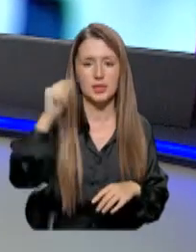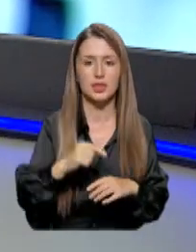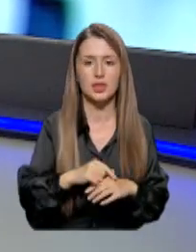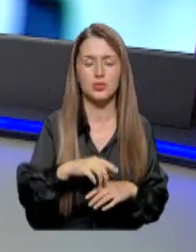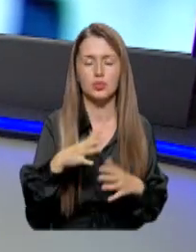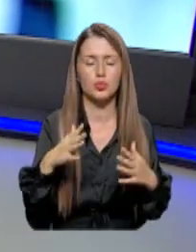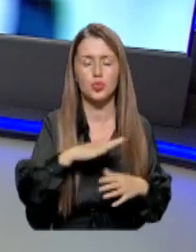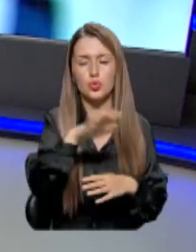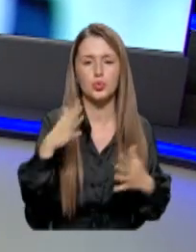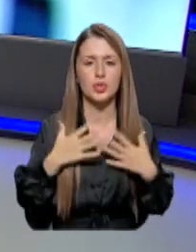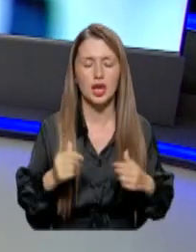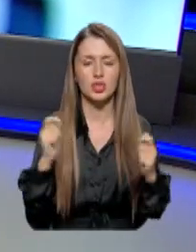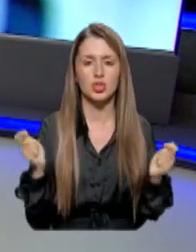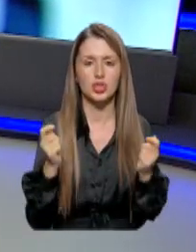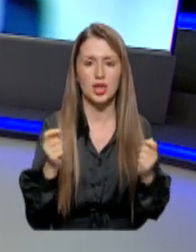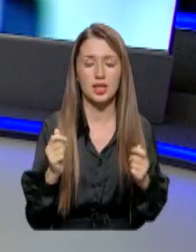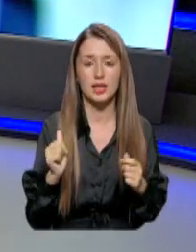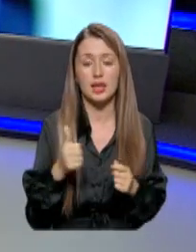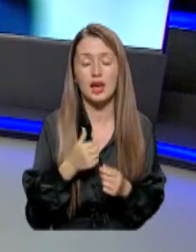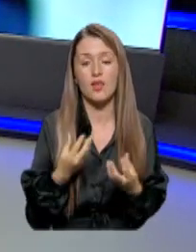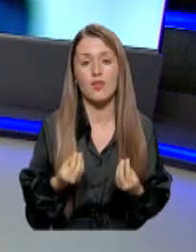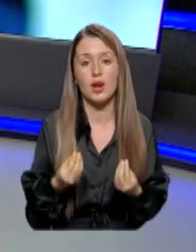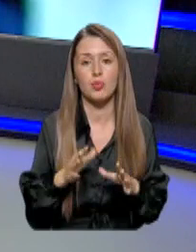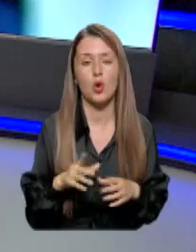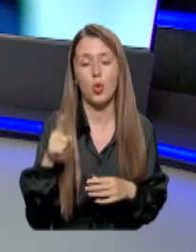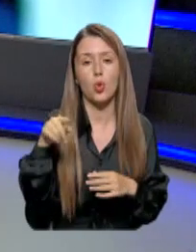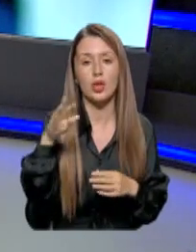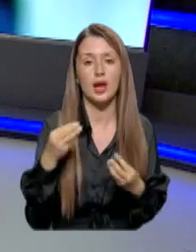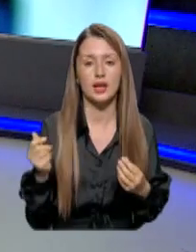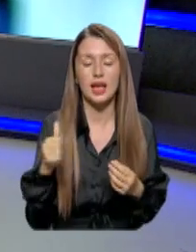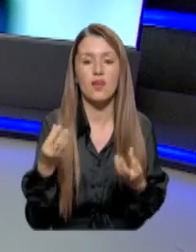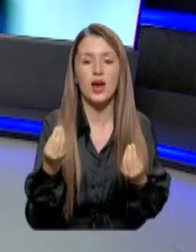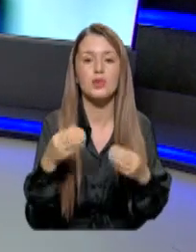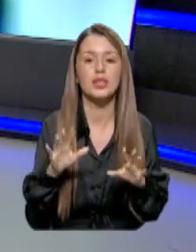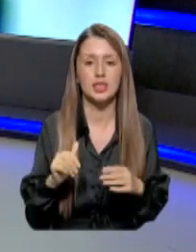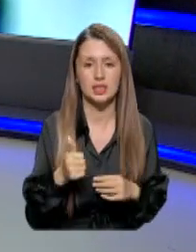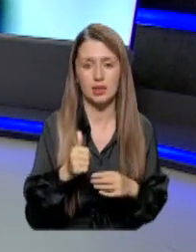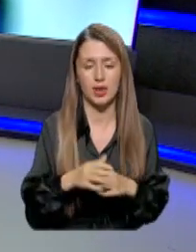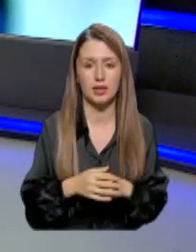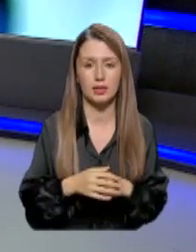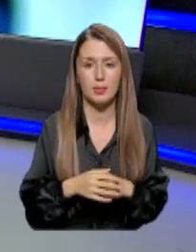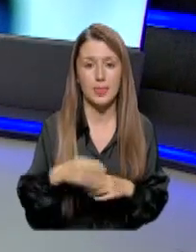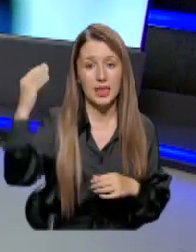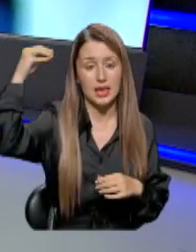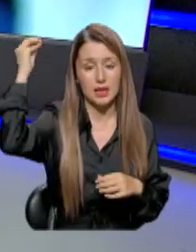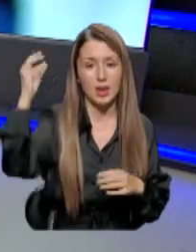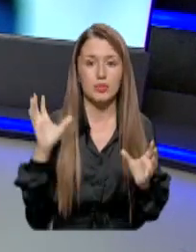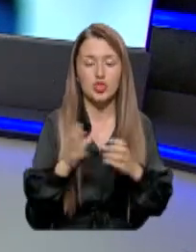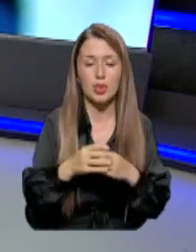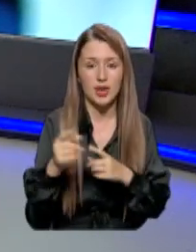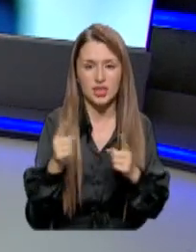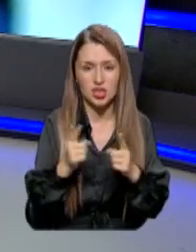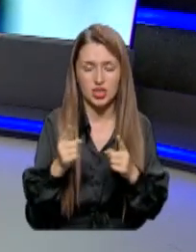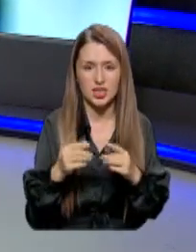personeline yeteri kadar değer vermiyorlar. Onlar değer vermediği zaman işte imam cemaat ilişkisi